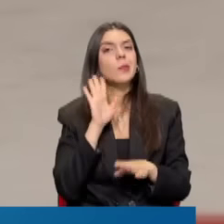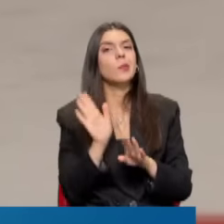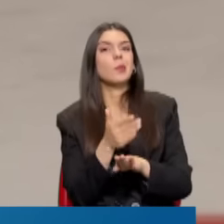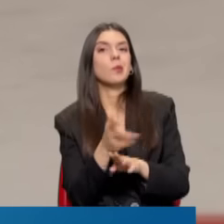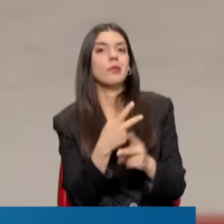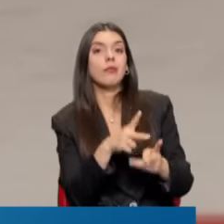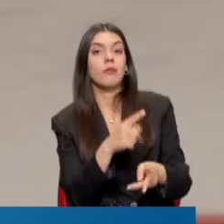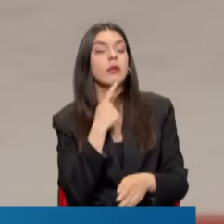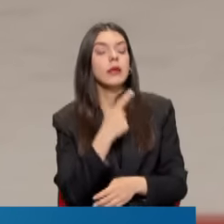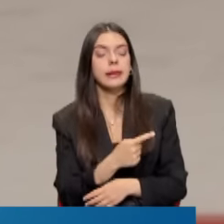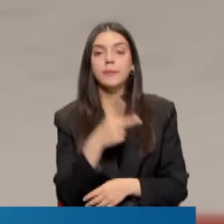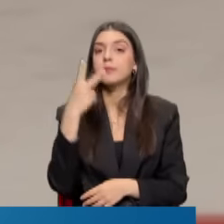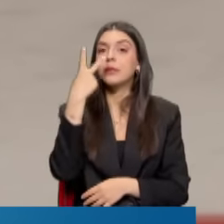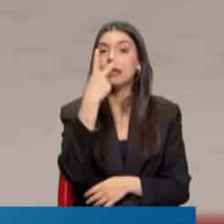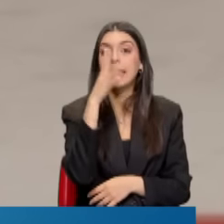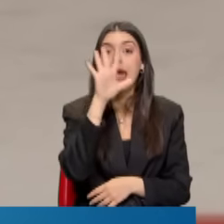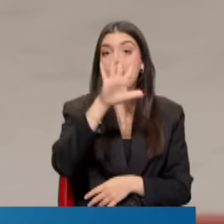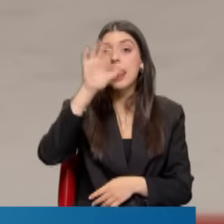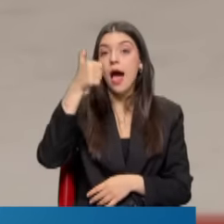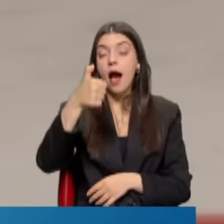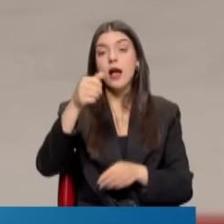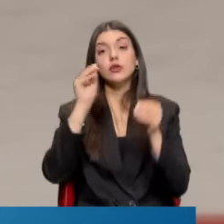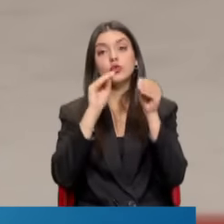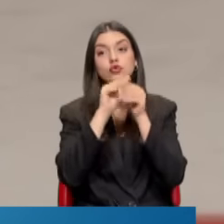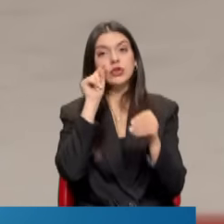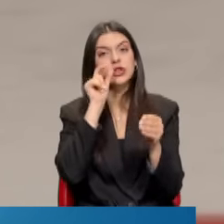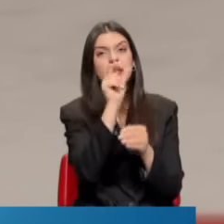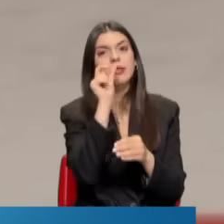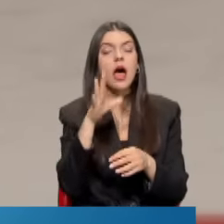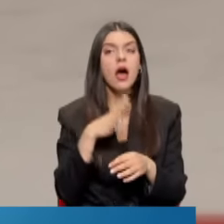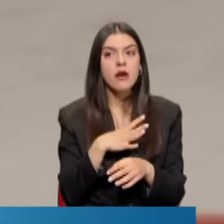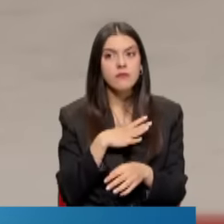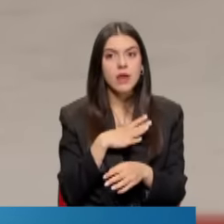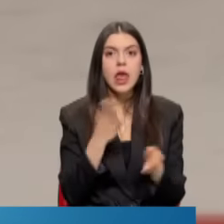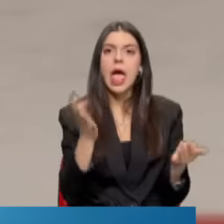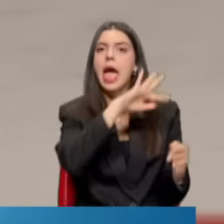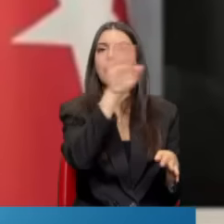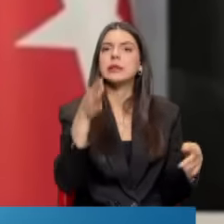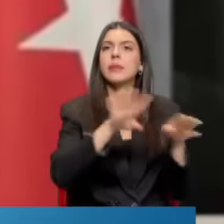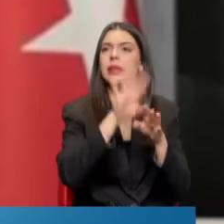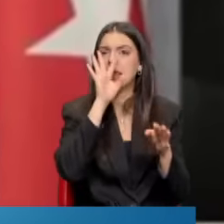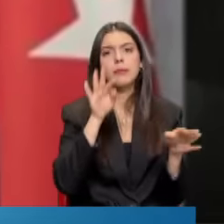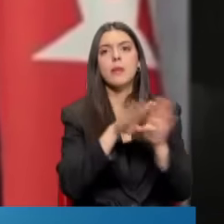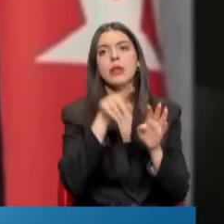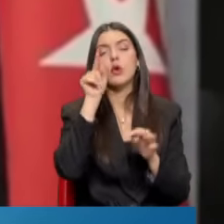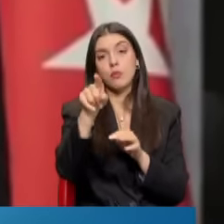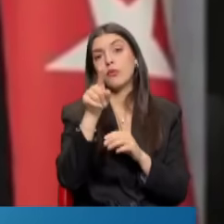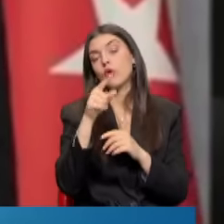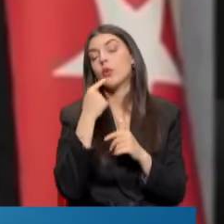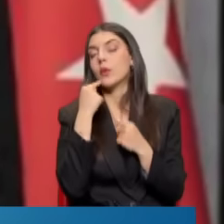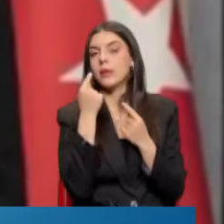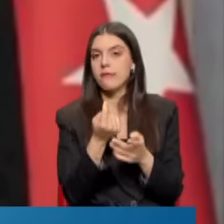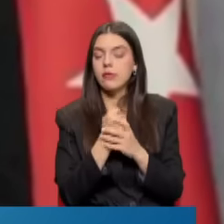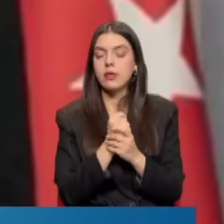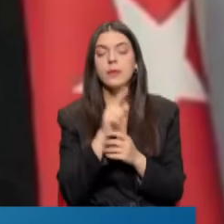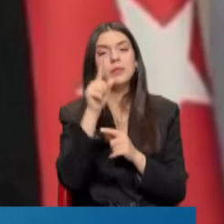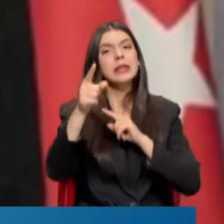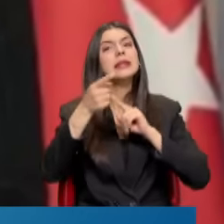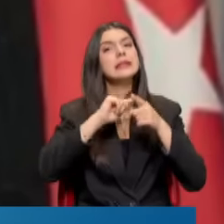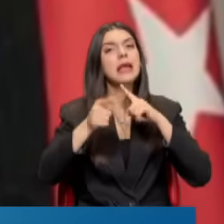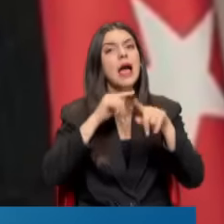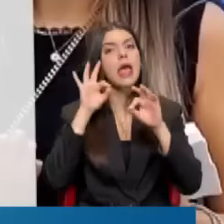arasında 56 suç iddiası var hepsi kapatılmış Yüksel kocaman tarafından ismi sık sık siyasetin gündeminde yer